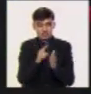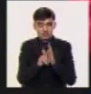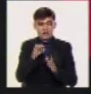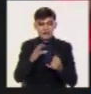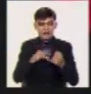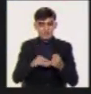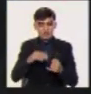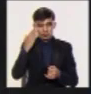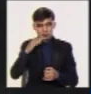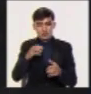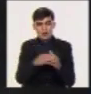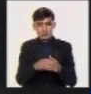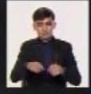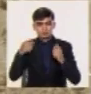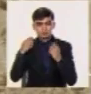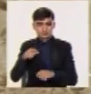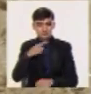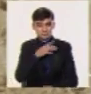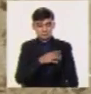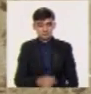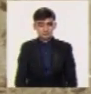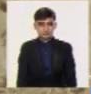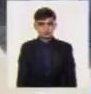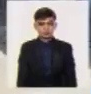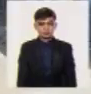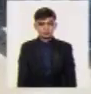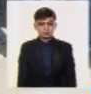жерді басқа компанияға саттым дейді.